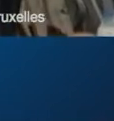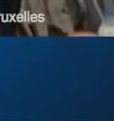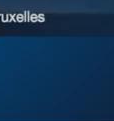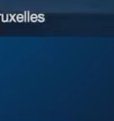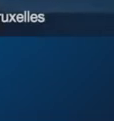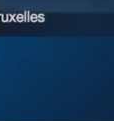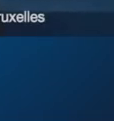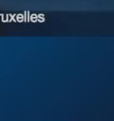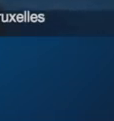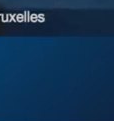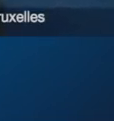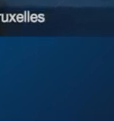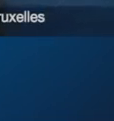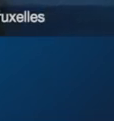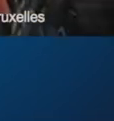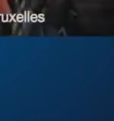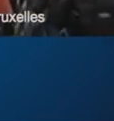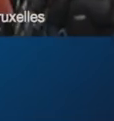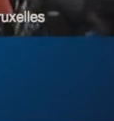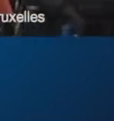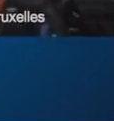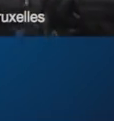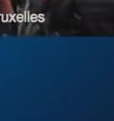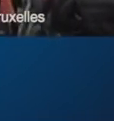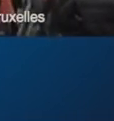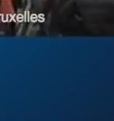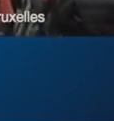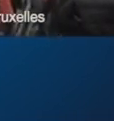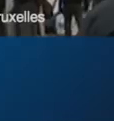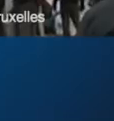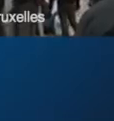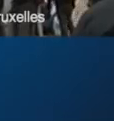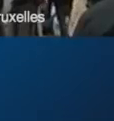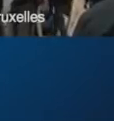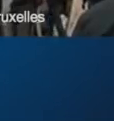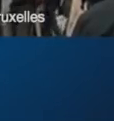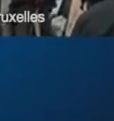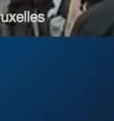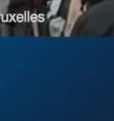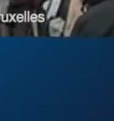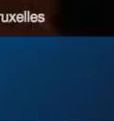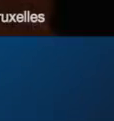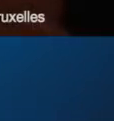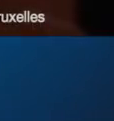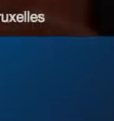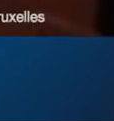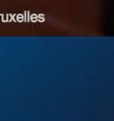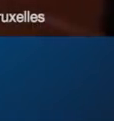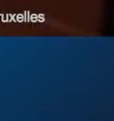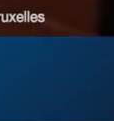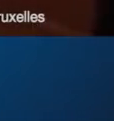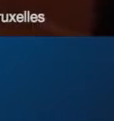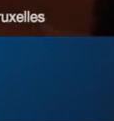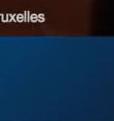Ballet diplomatique perturbé entre Kiev et Bruxelles, le président Yanukovych annonce une trêve, trêve qui a